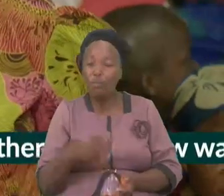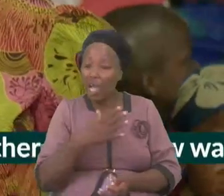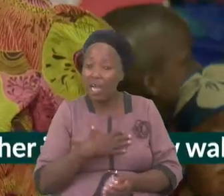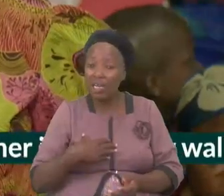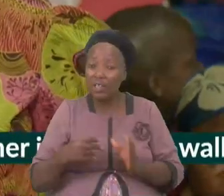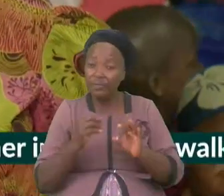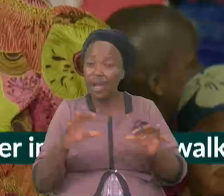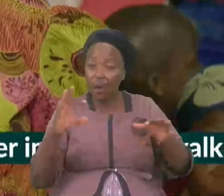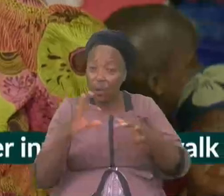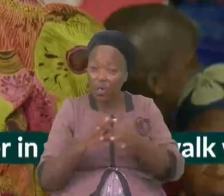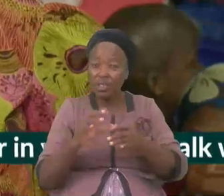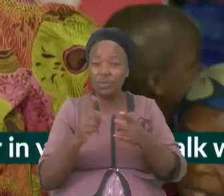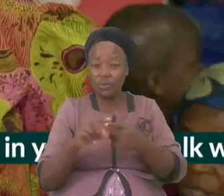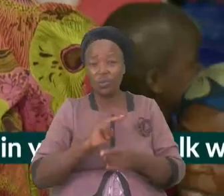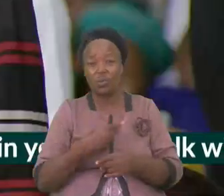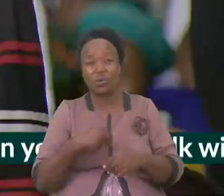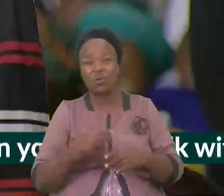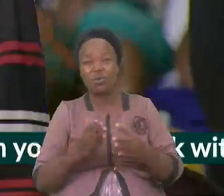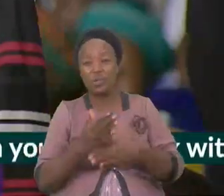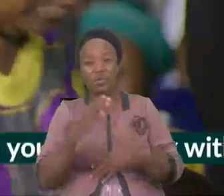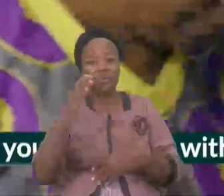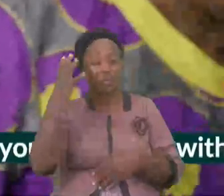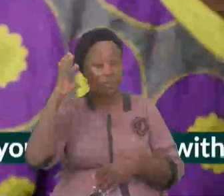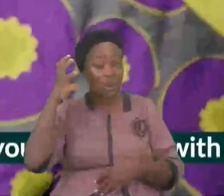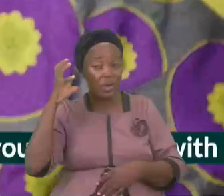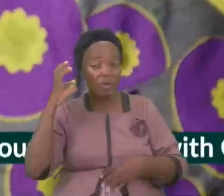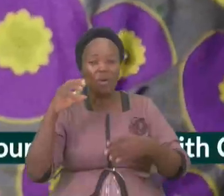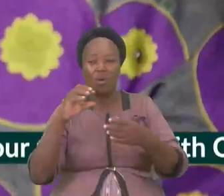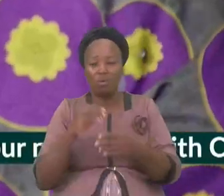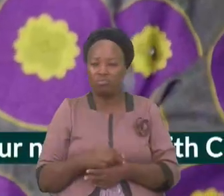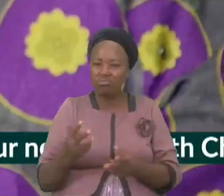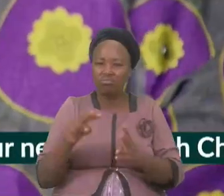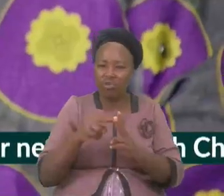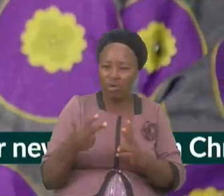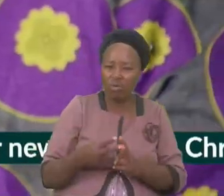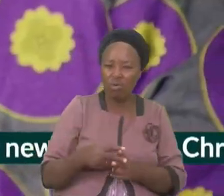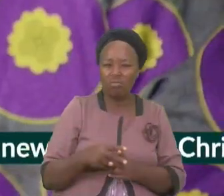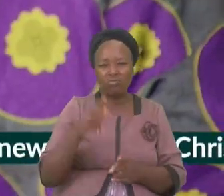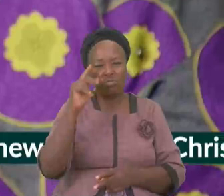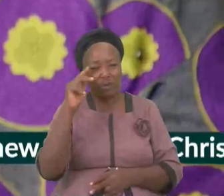Si vous êtes connecté à la radio, à la télévision,